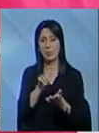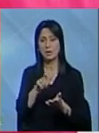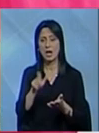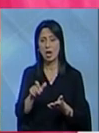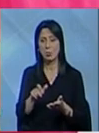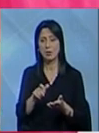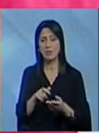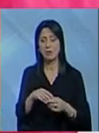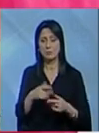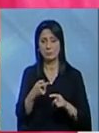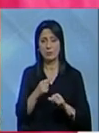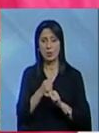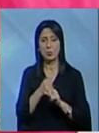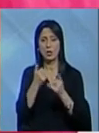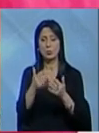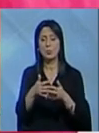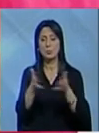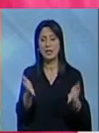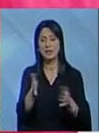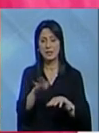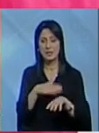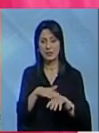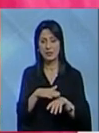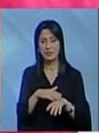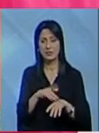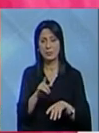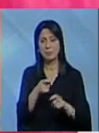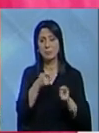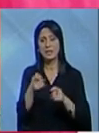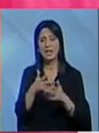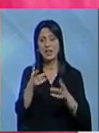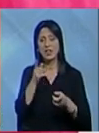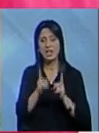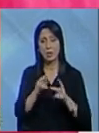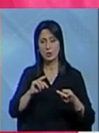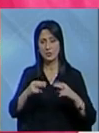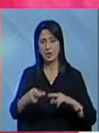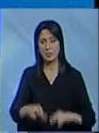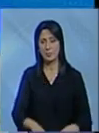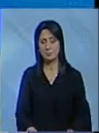მოსახლეობას მოვიტანო უფრო მეტი სიკეთე, მოვიტანო მეტი რეალური ცვლილება.